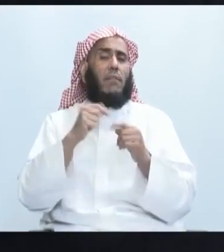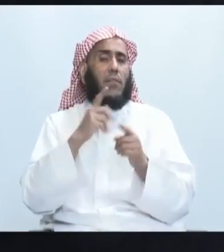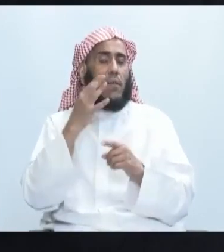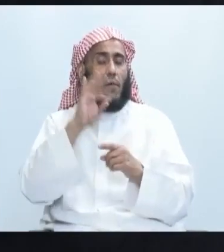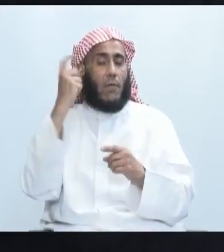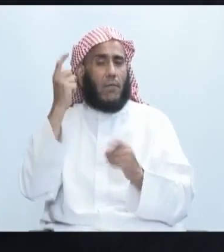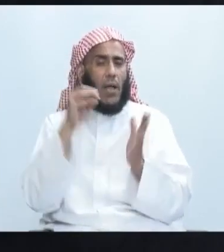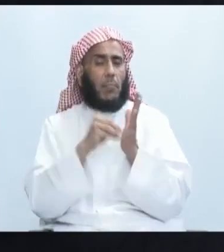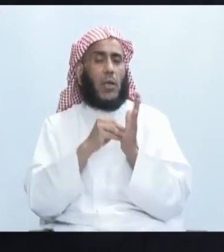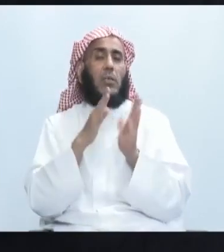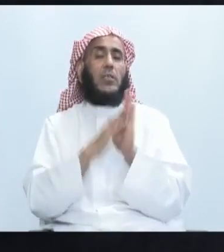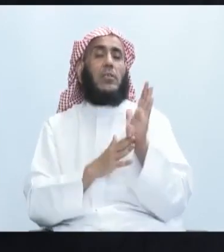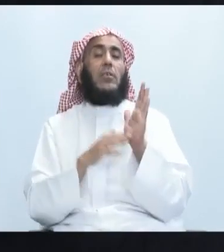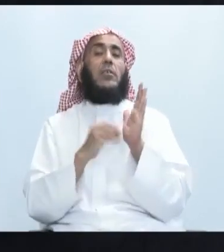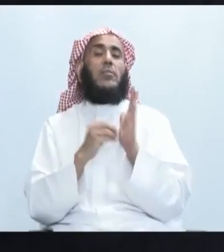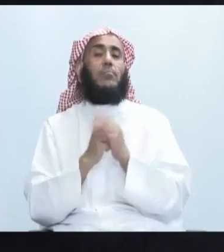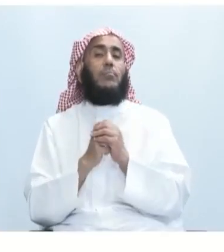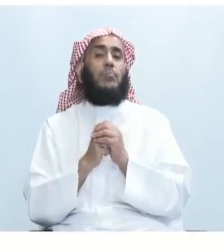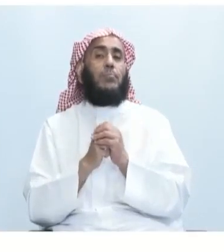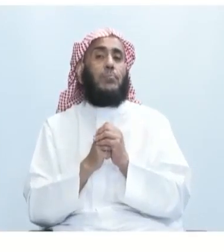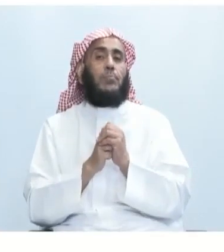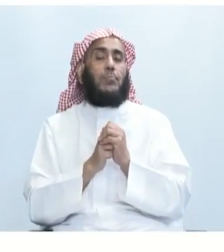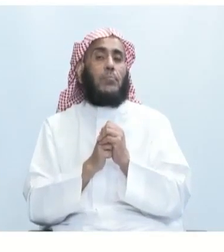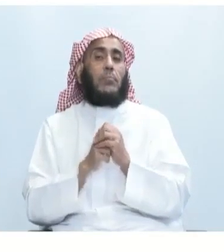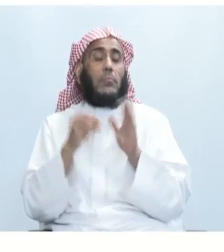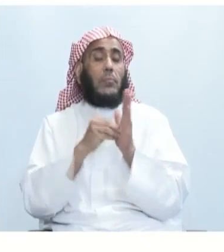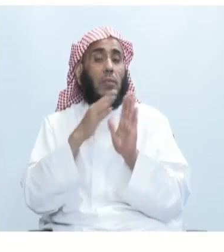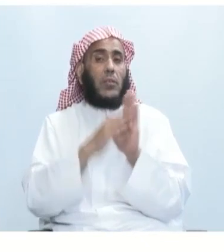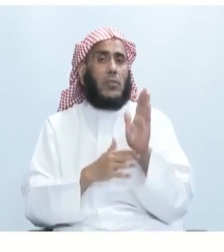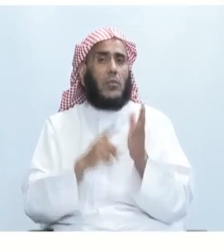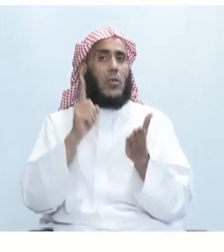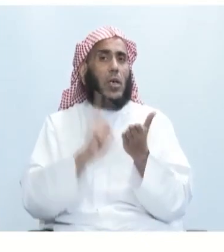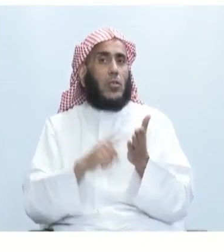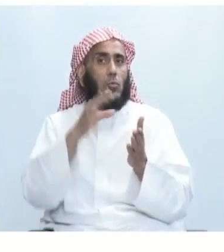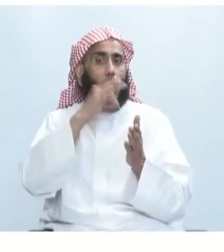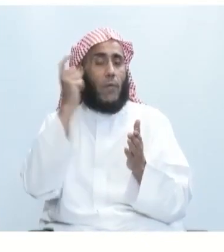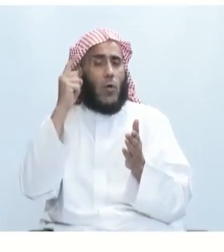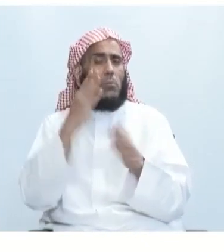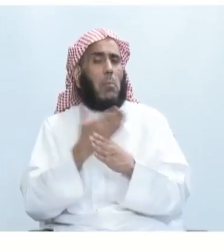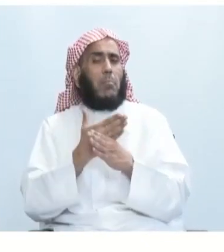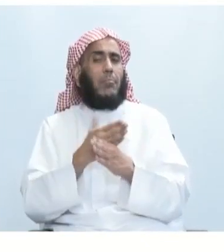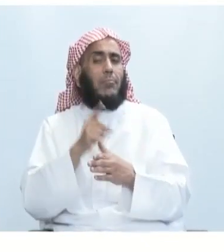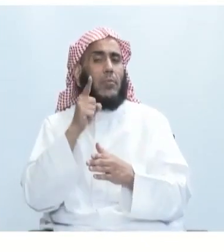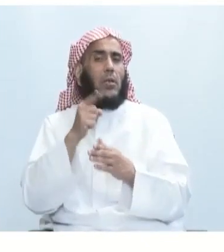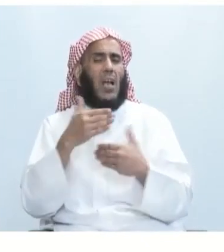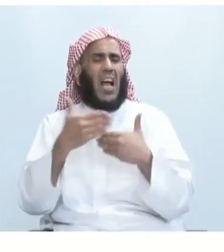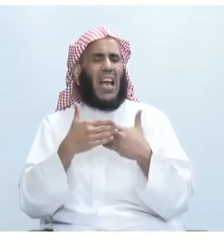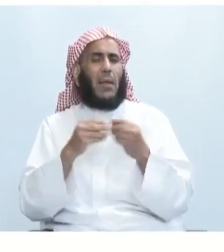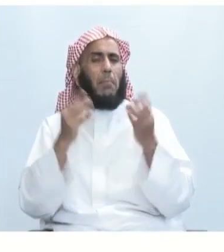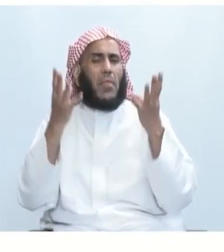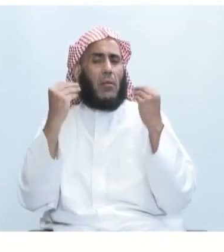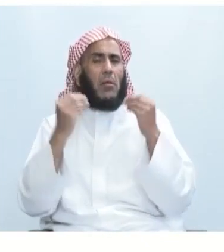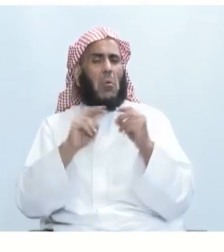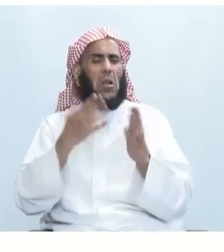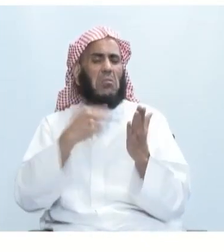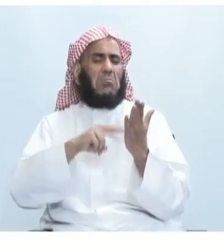لهذا النص بفهمك لهذا النص فهذا النص قد فهم لانك قريب الى ثقافتك لكن لو